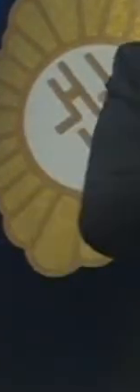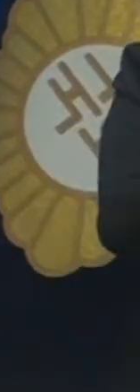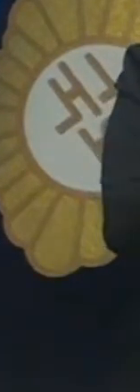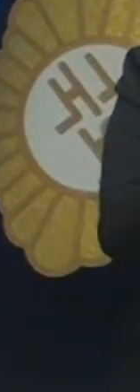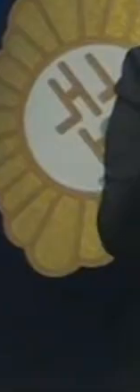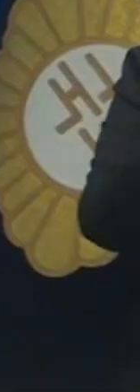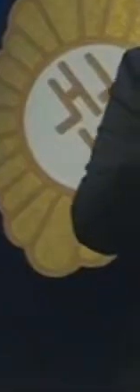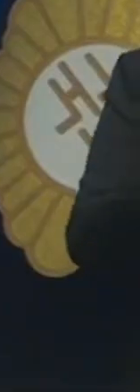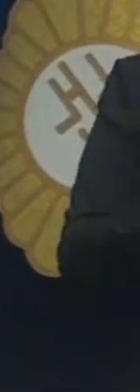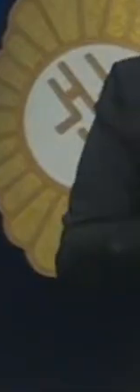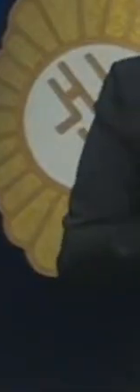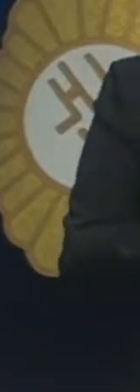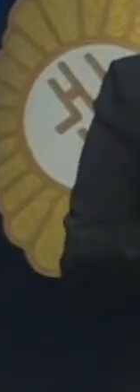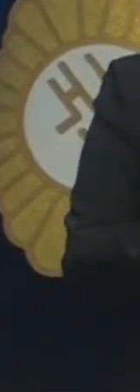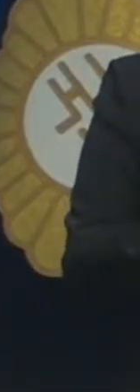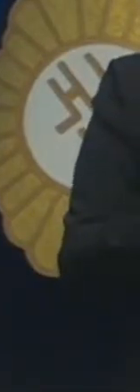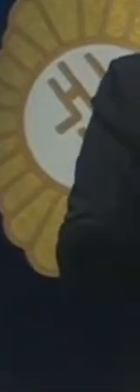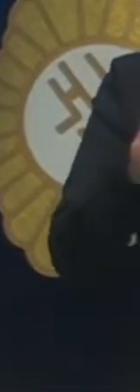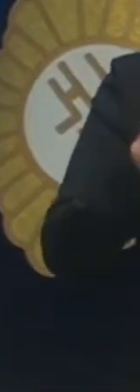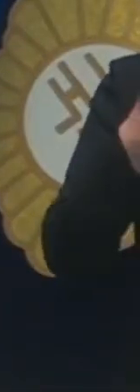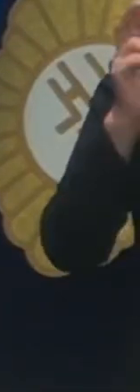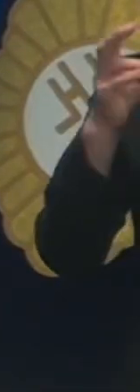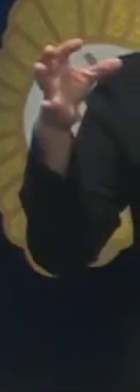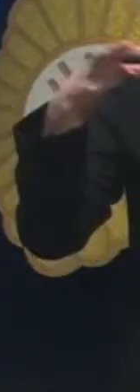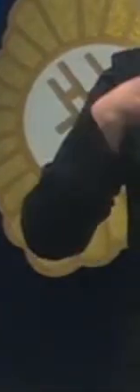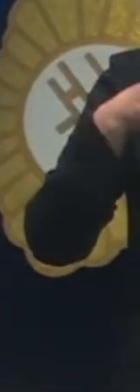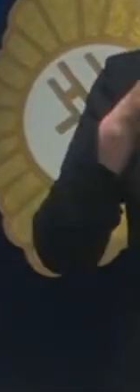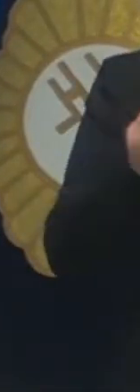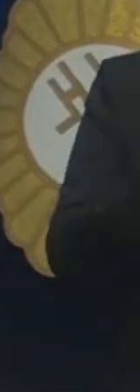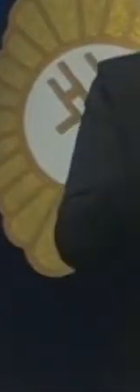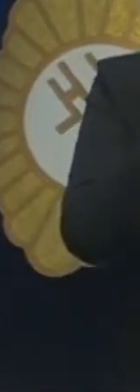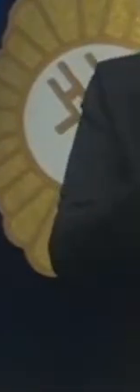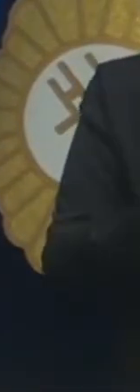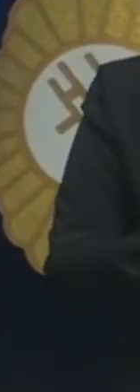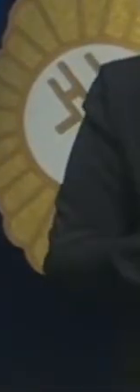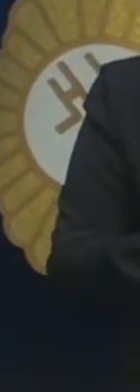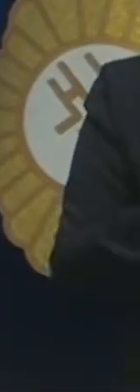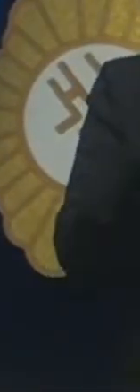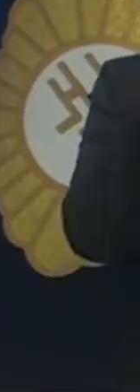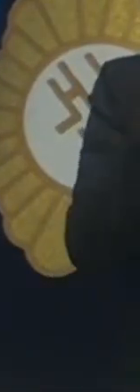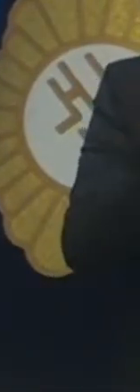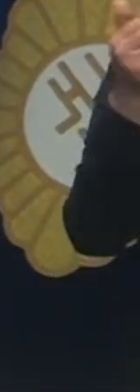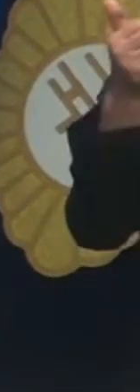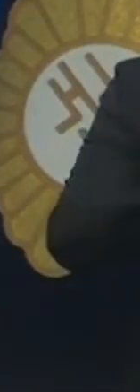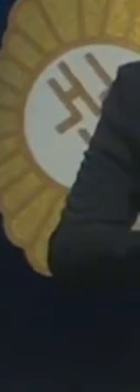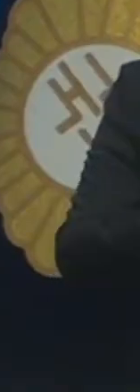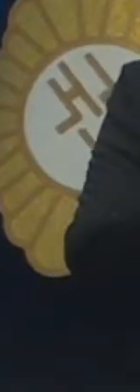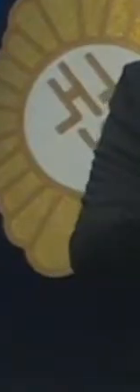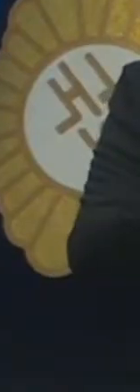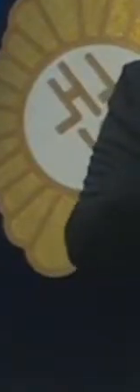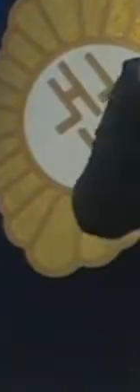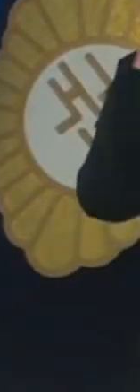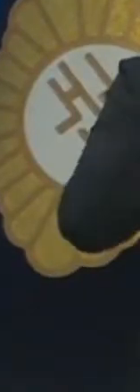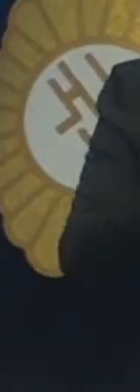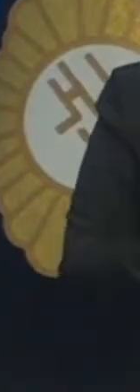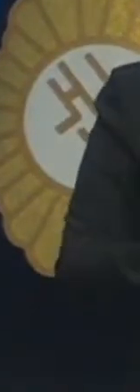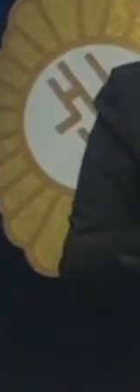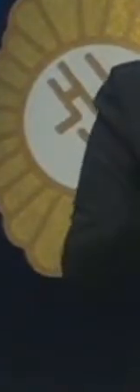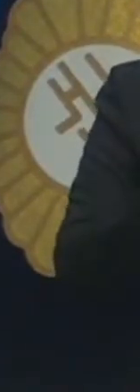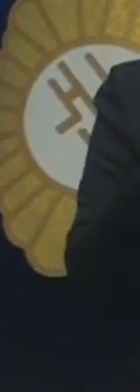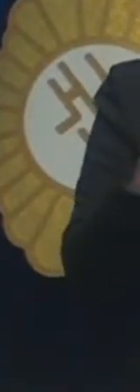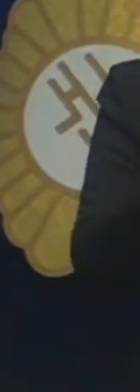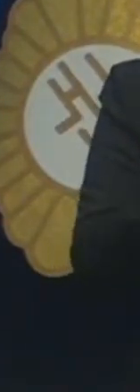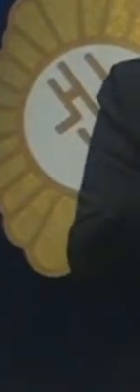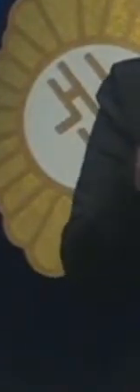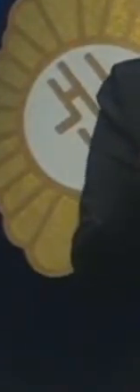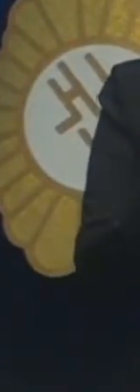않고 M&A로 끌고 가려고 하고 있습니다. M&A가 실패한다면 청산으로 가게 될 것이고 수많은